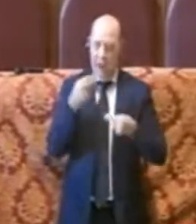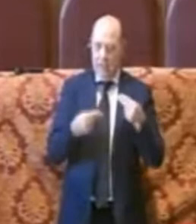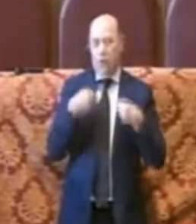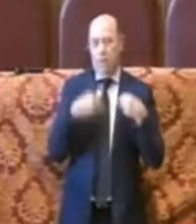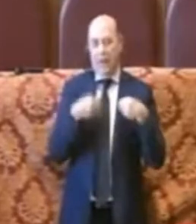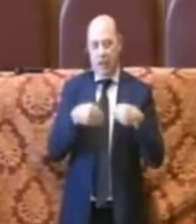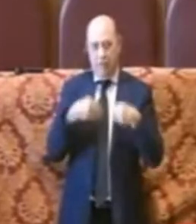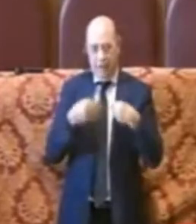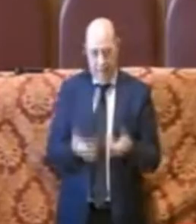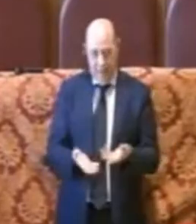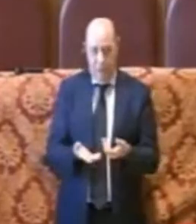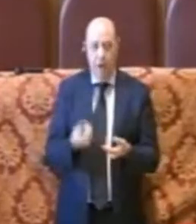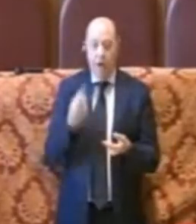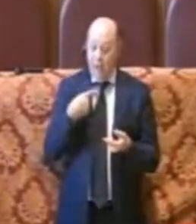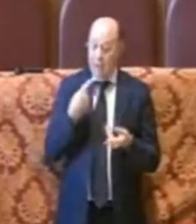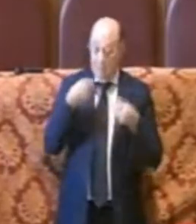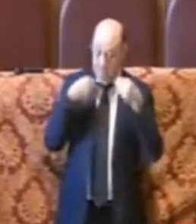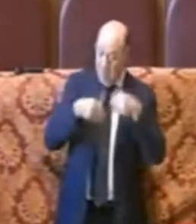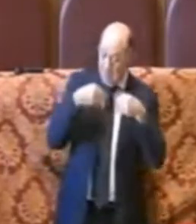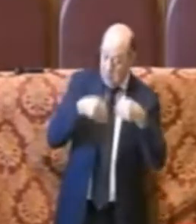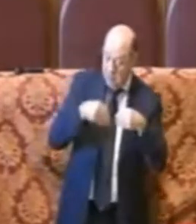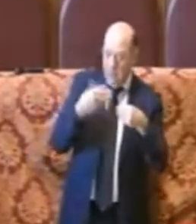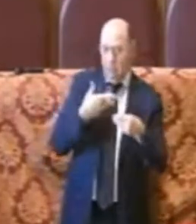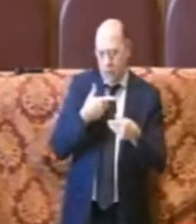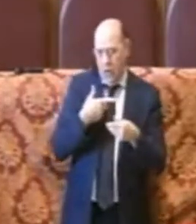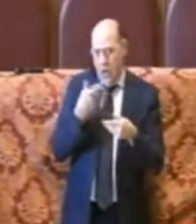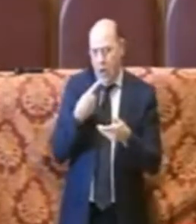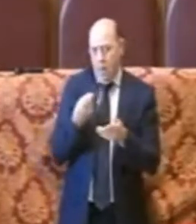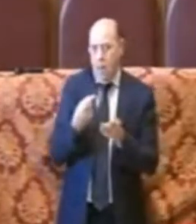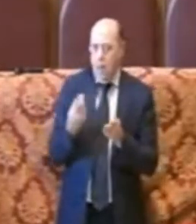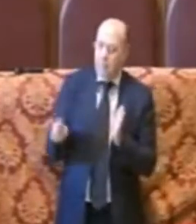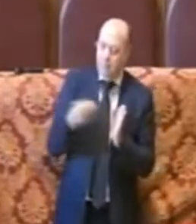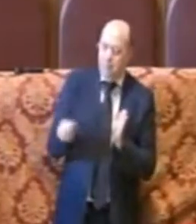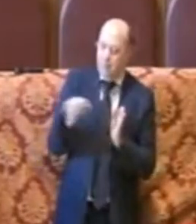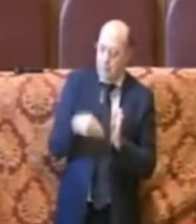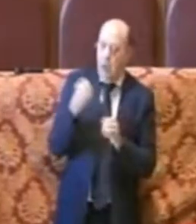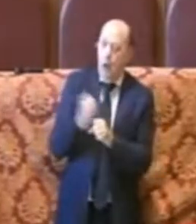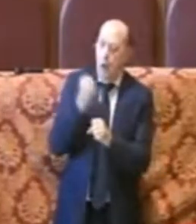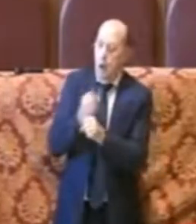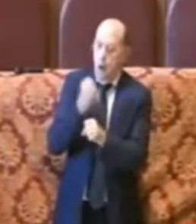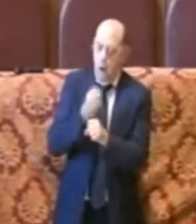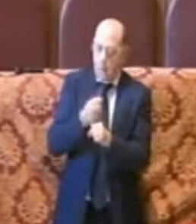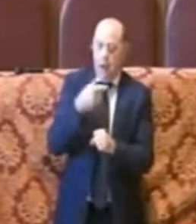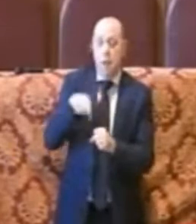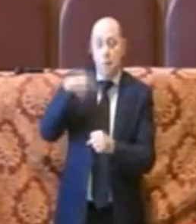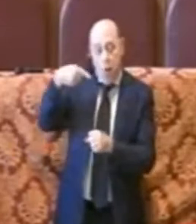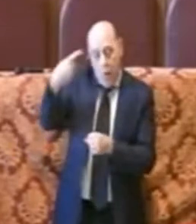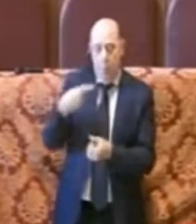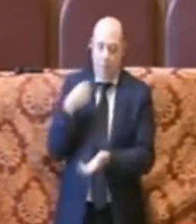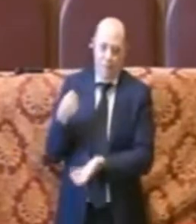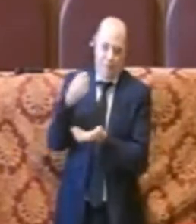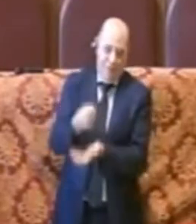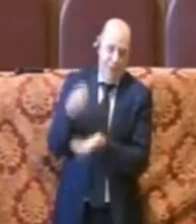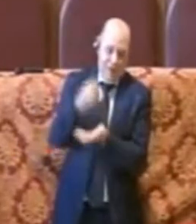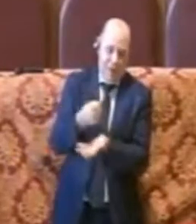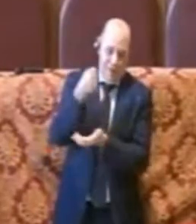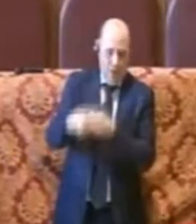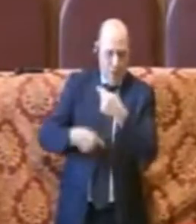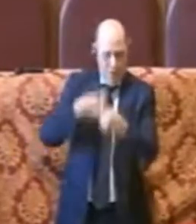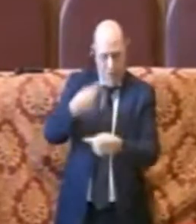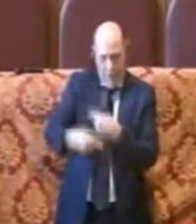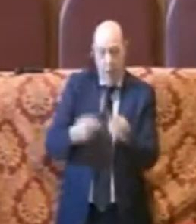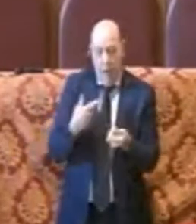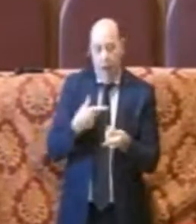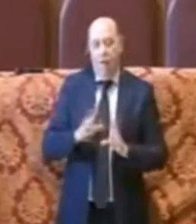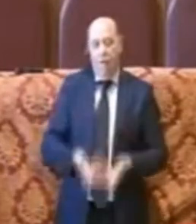partecipativo. Dopo il processo partecipativo, con l'inserimento delle opere e poi il successivo ovviamente finanziamento, iniziamo quindi a dare